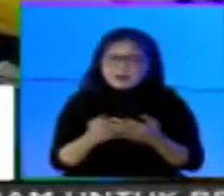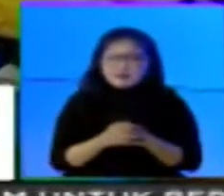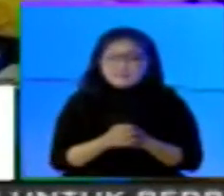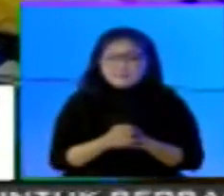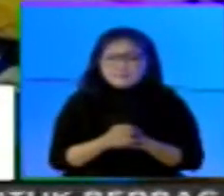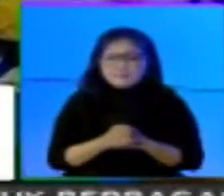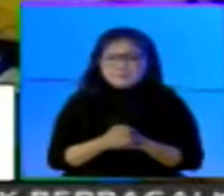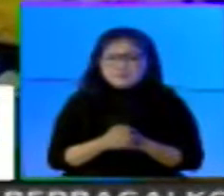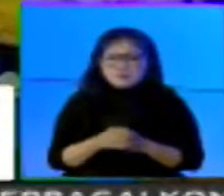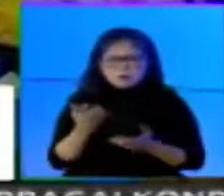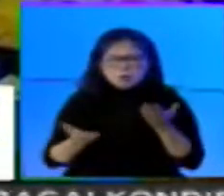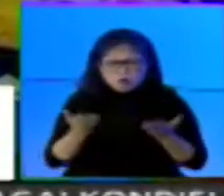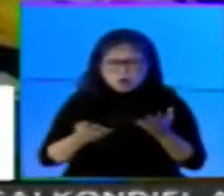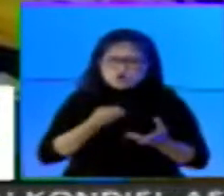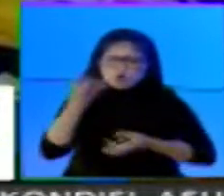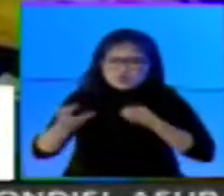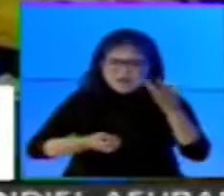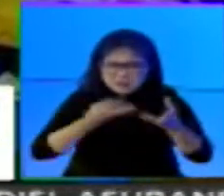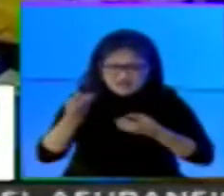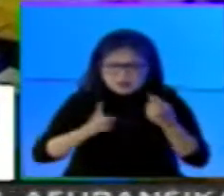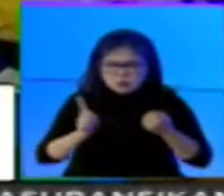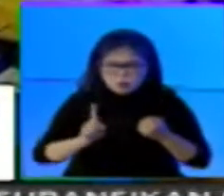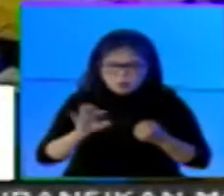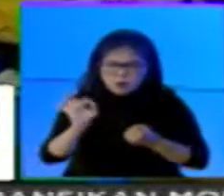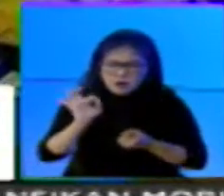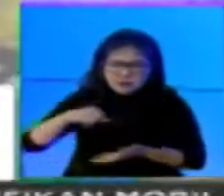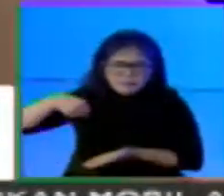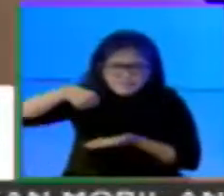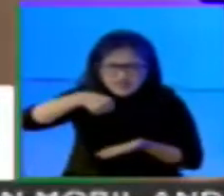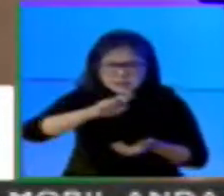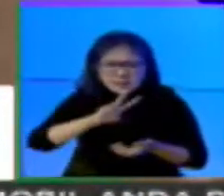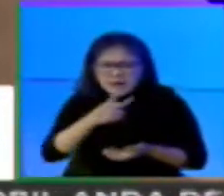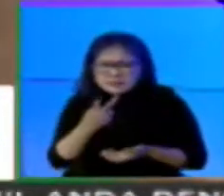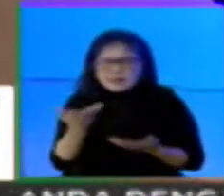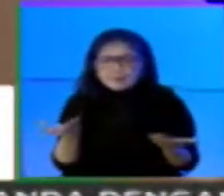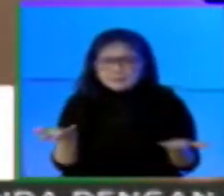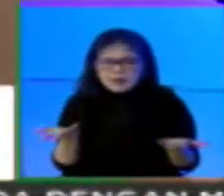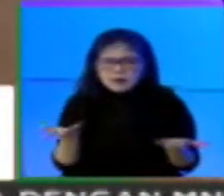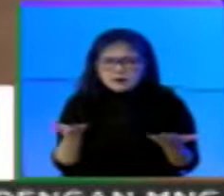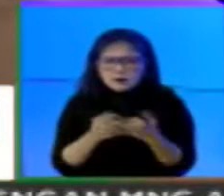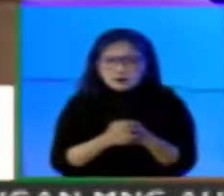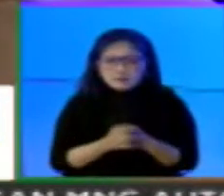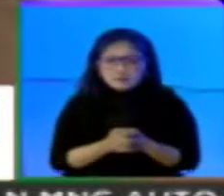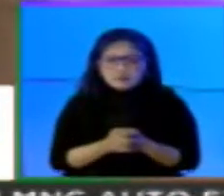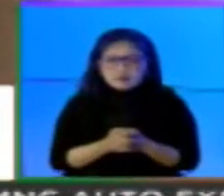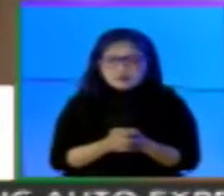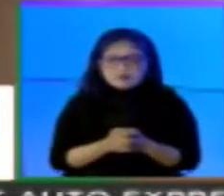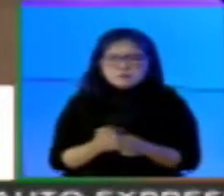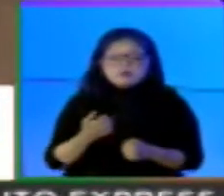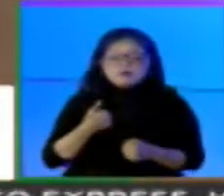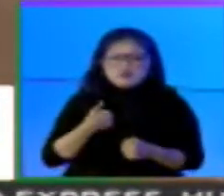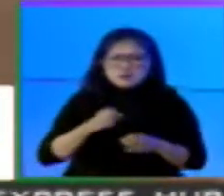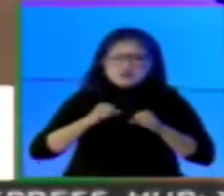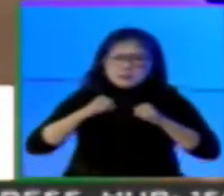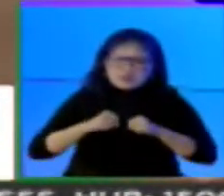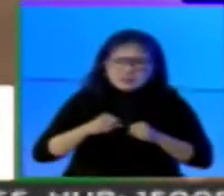maksudnya diarahin biar ntar kalau nggak ada plastik apa ya gantinya ya gitu aja sih Kak. Ya bagaimana yang pembelinya aja ntar, ya kan? Harusnya